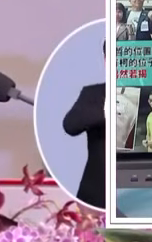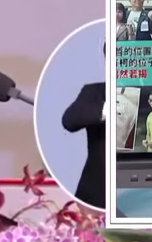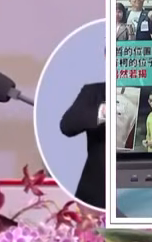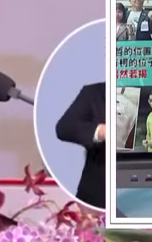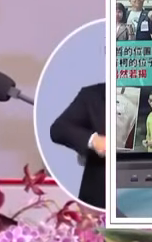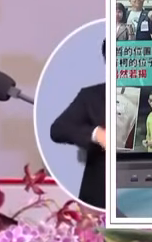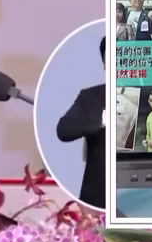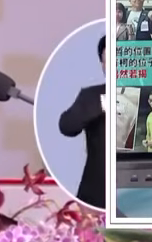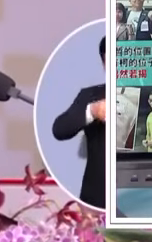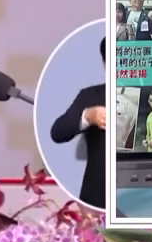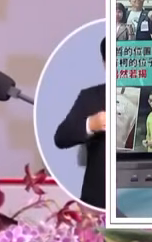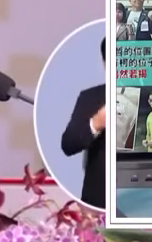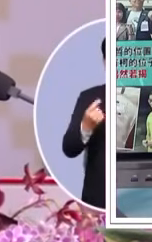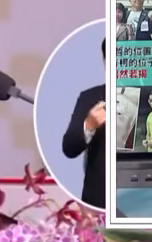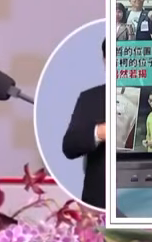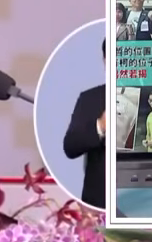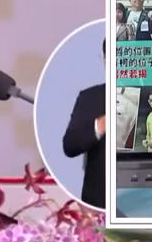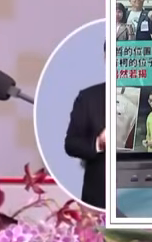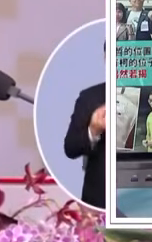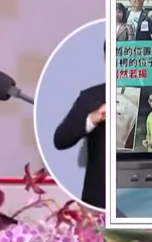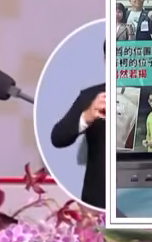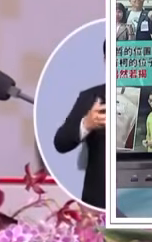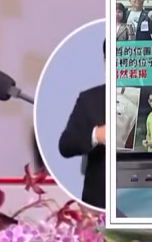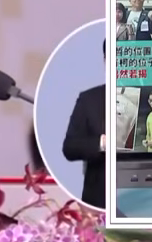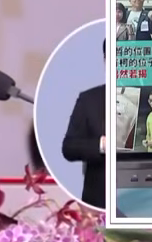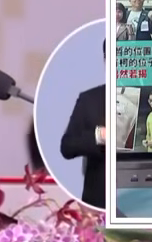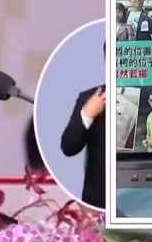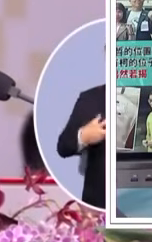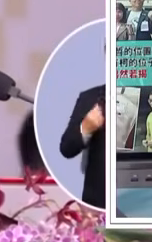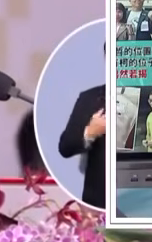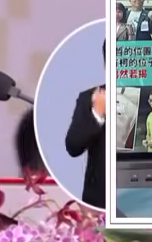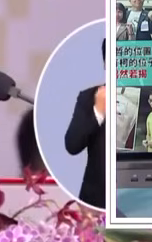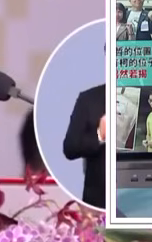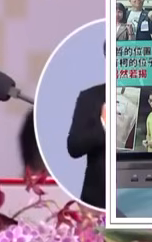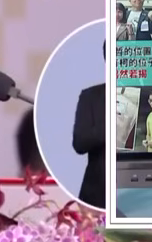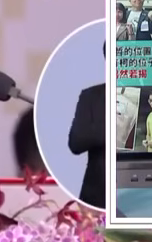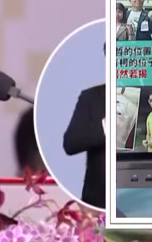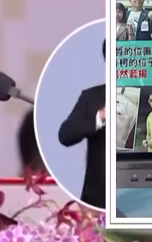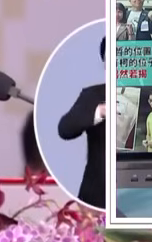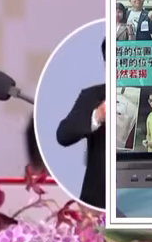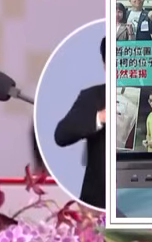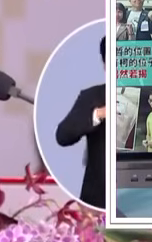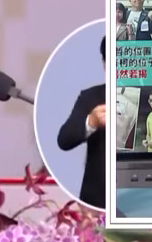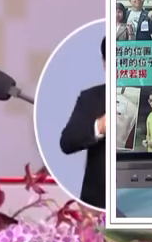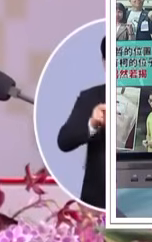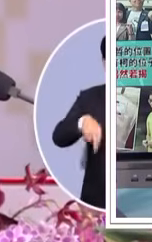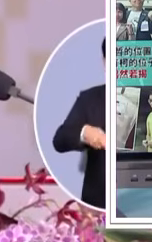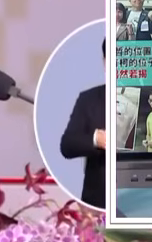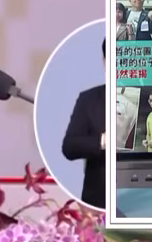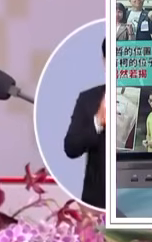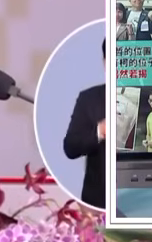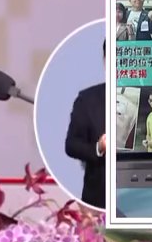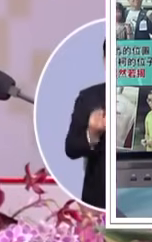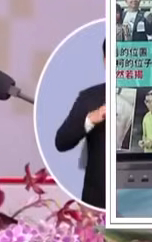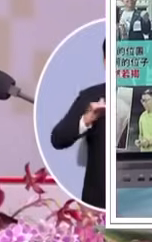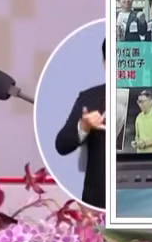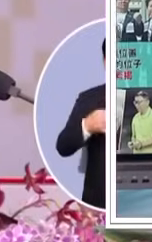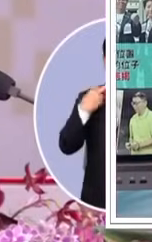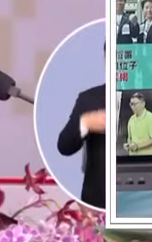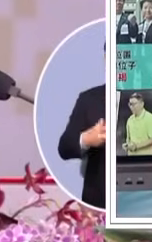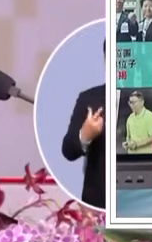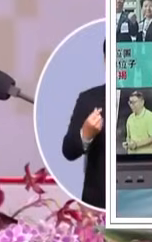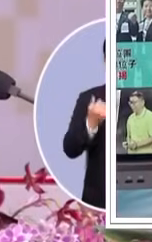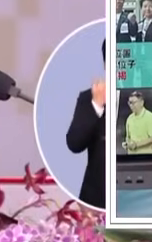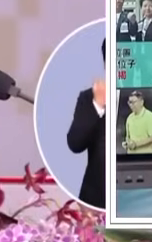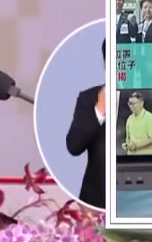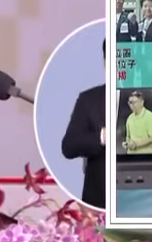很多都是口号式的概念啊，那你到底做到哪里？ 比如说你一天到晚都在讲民主台湾啊，那